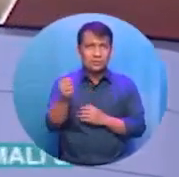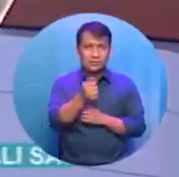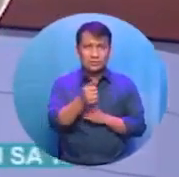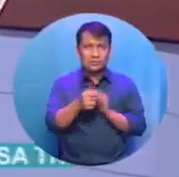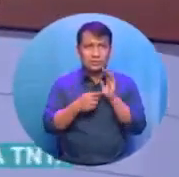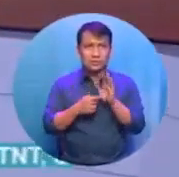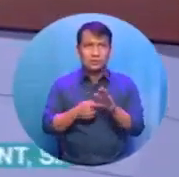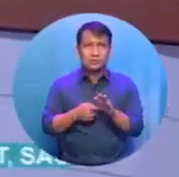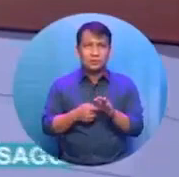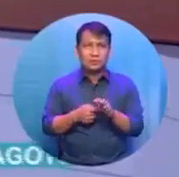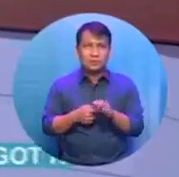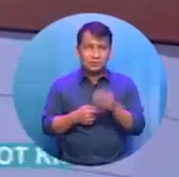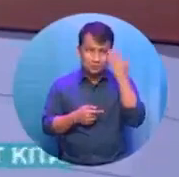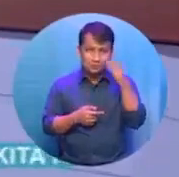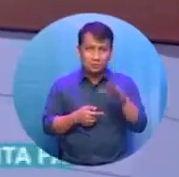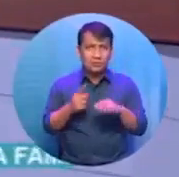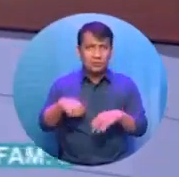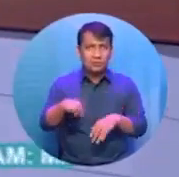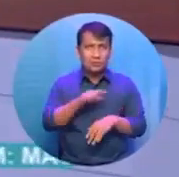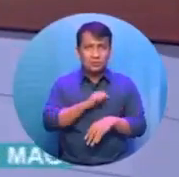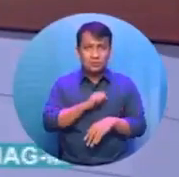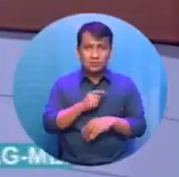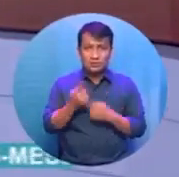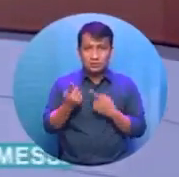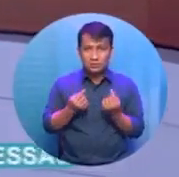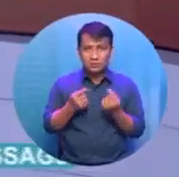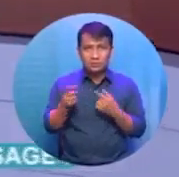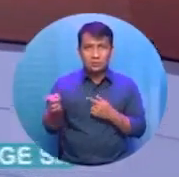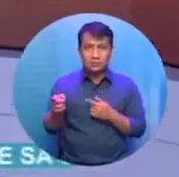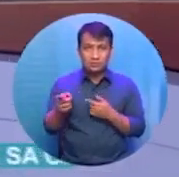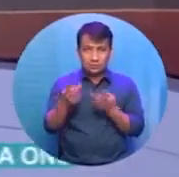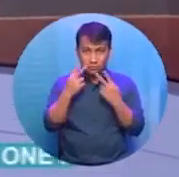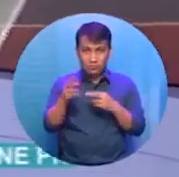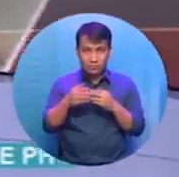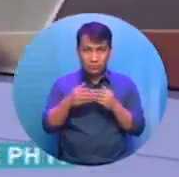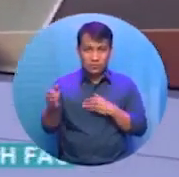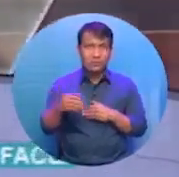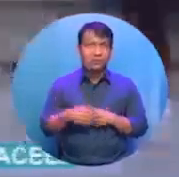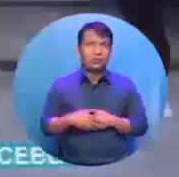isang pampag-good vibes na eksena. Panoorin natin to.